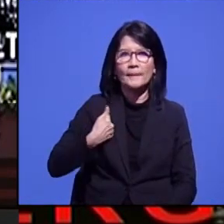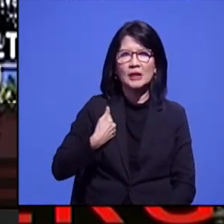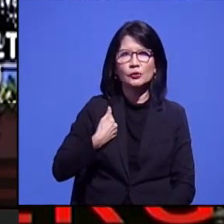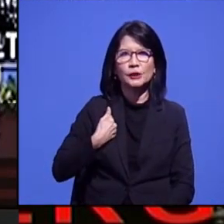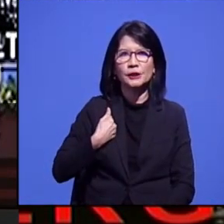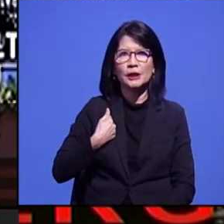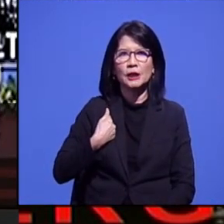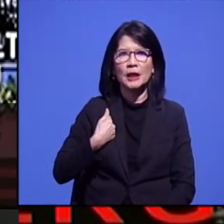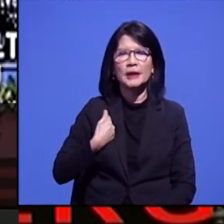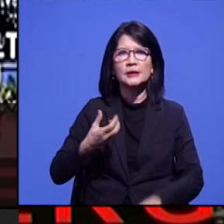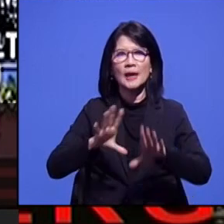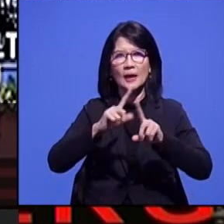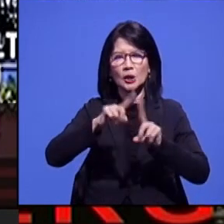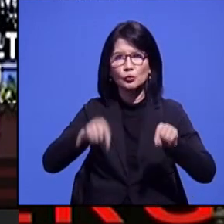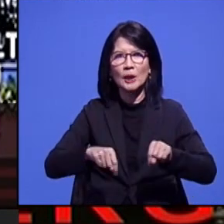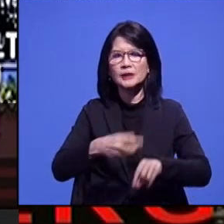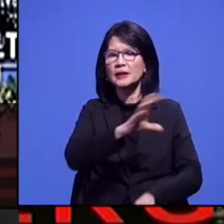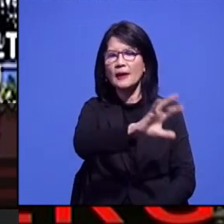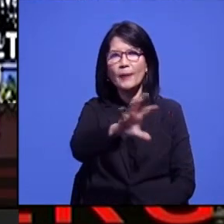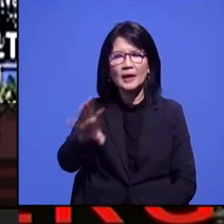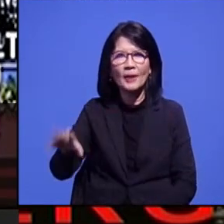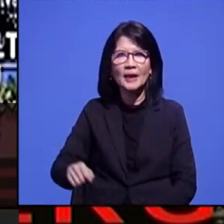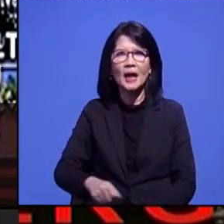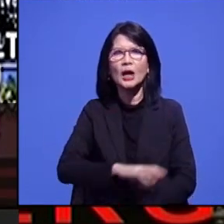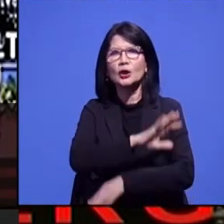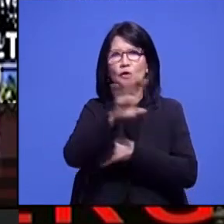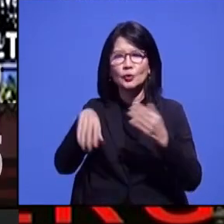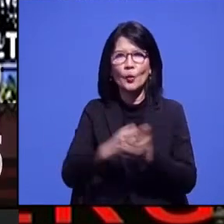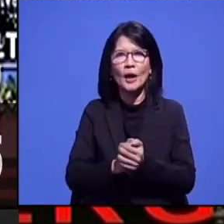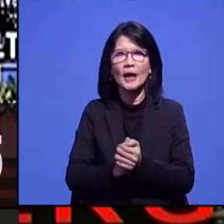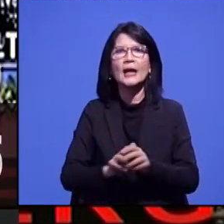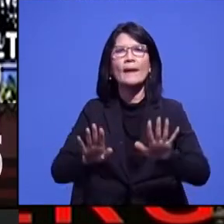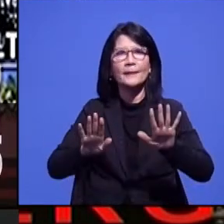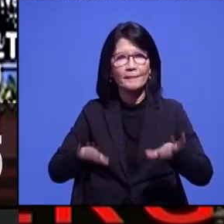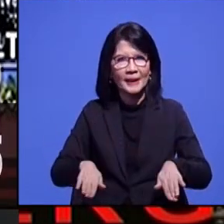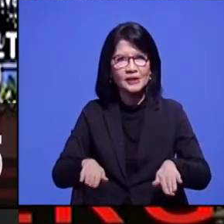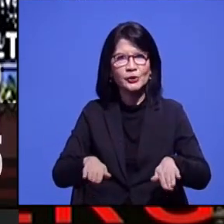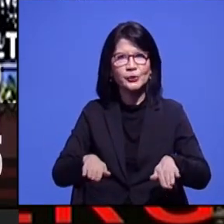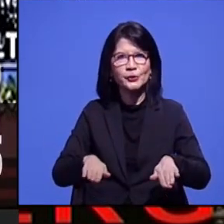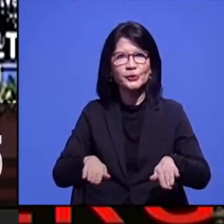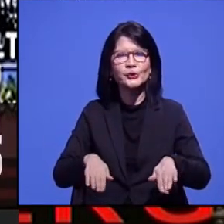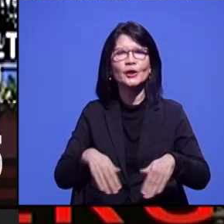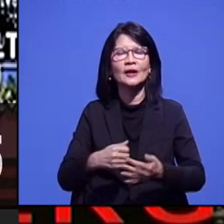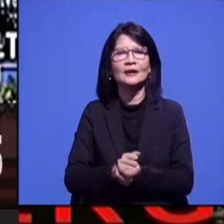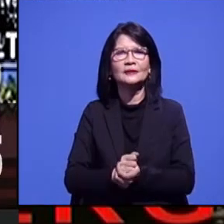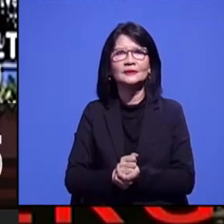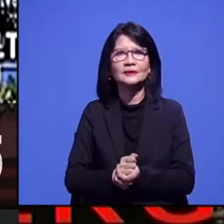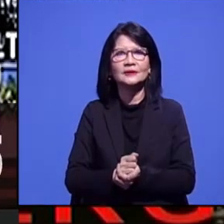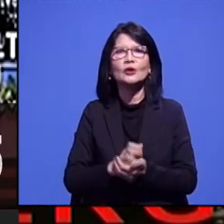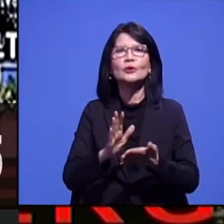bertugas di manapun djuga kepada para purna Wirawan yang telah mewariskan